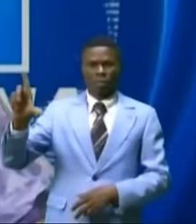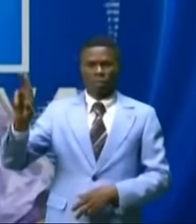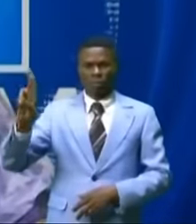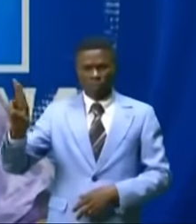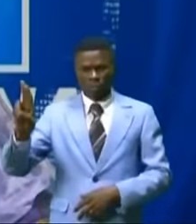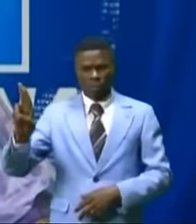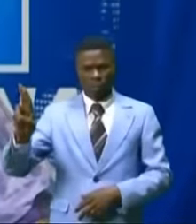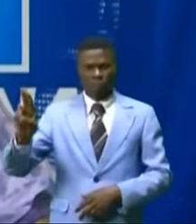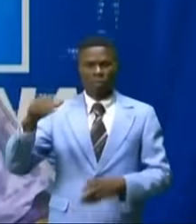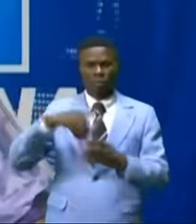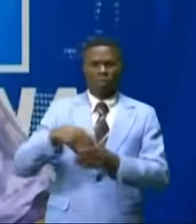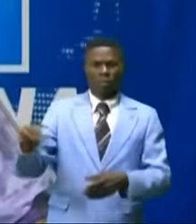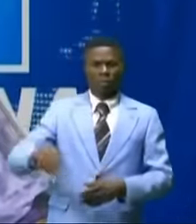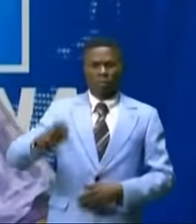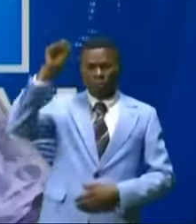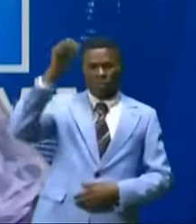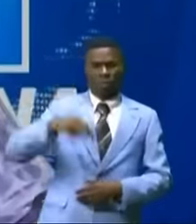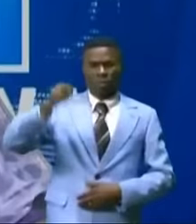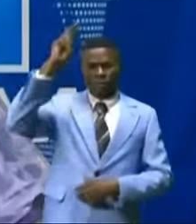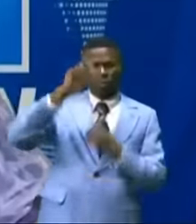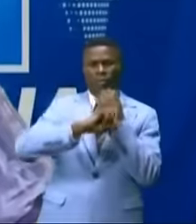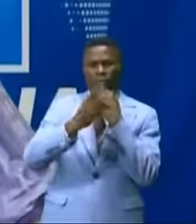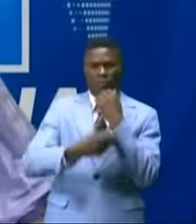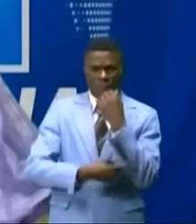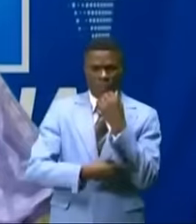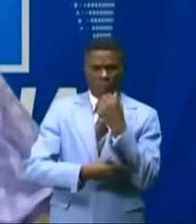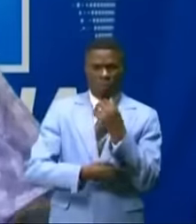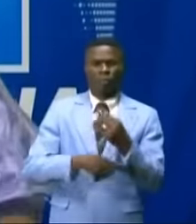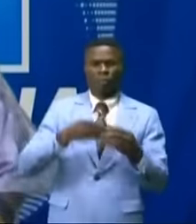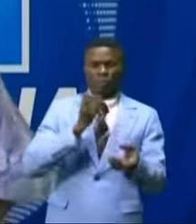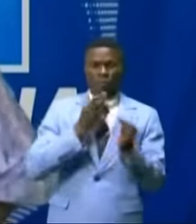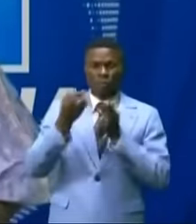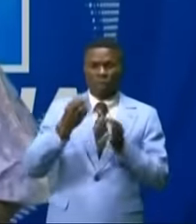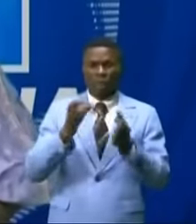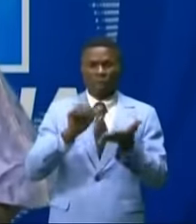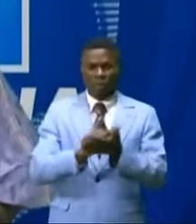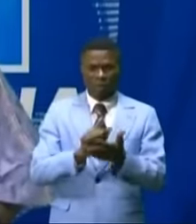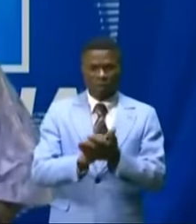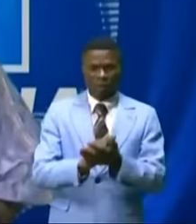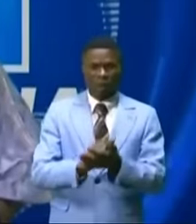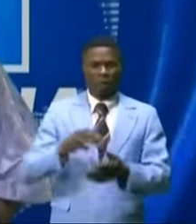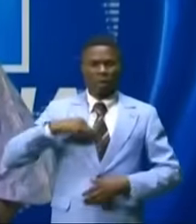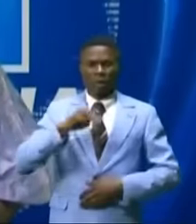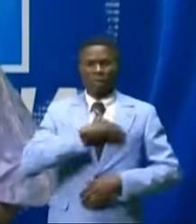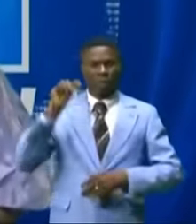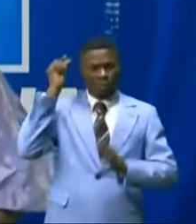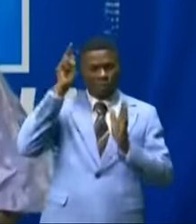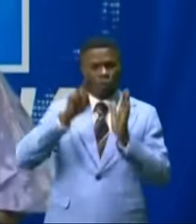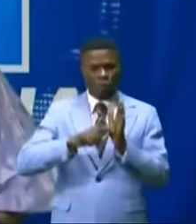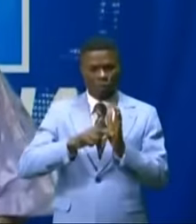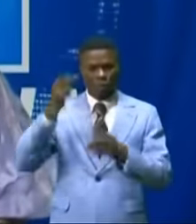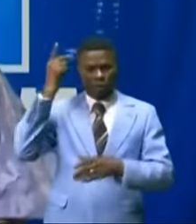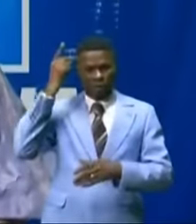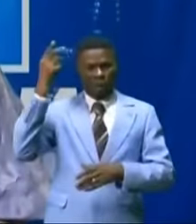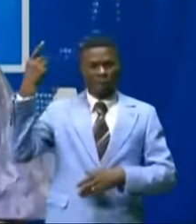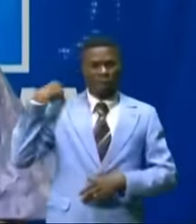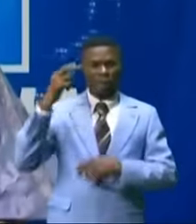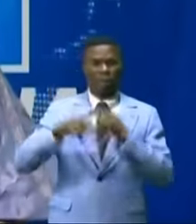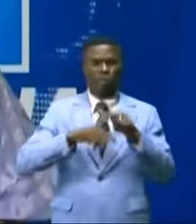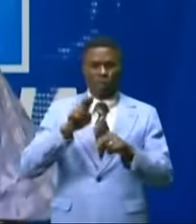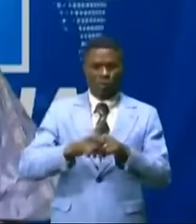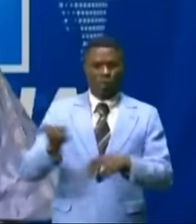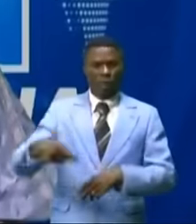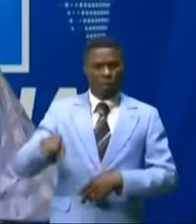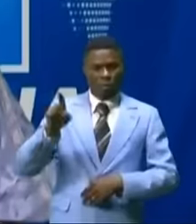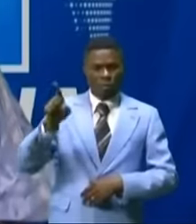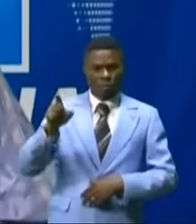sommes dans la province du Nord Kivu. Eh bien, pour en avoir le cœur net, deux membres du gouvernement central et les députés nationaux de cette